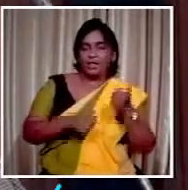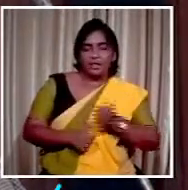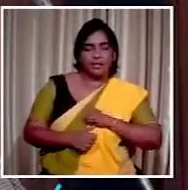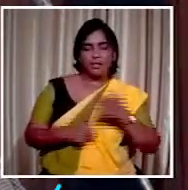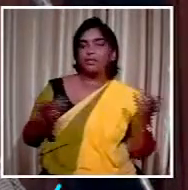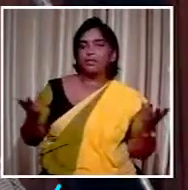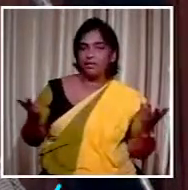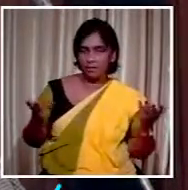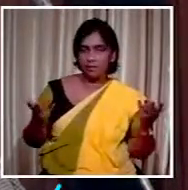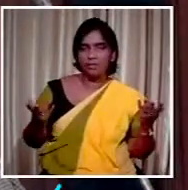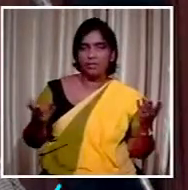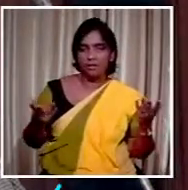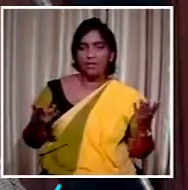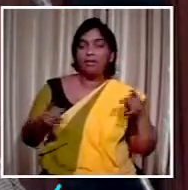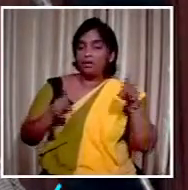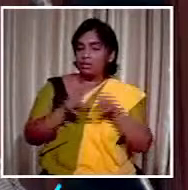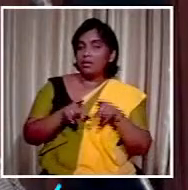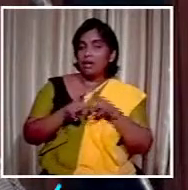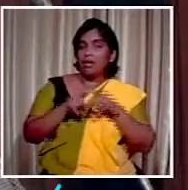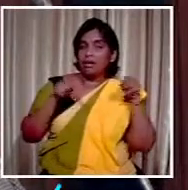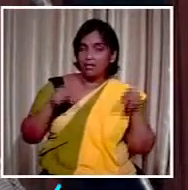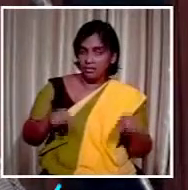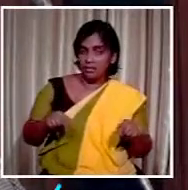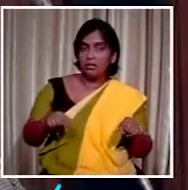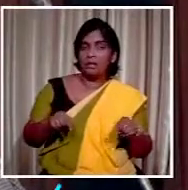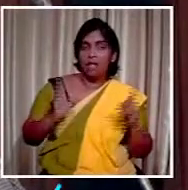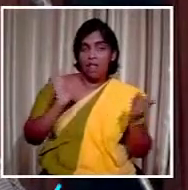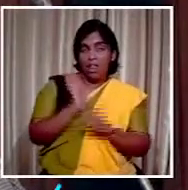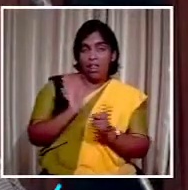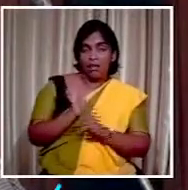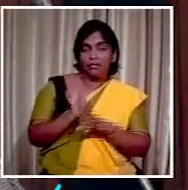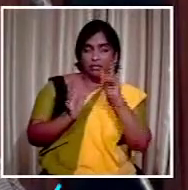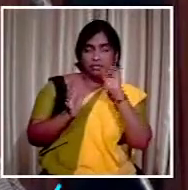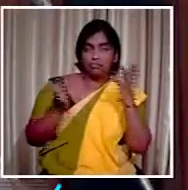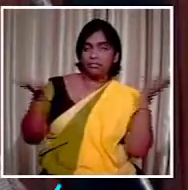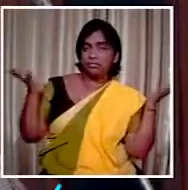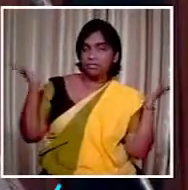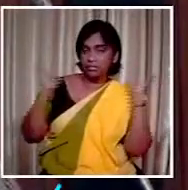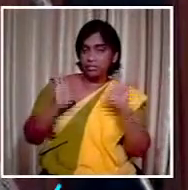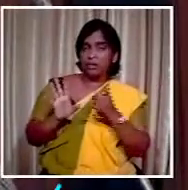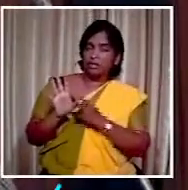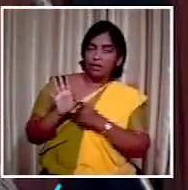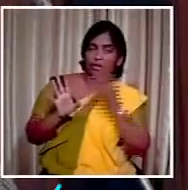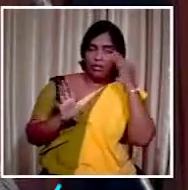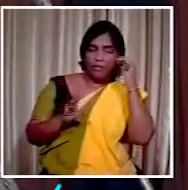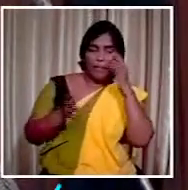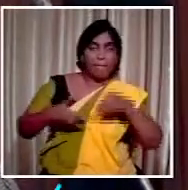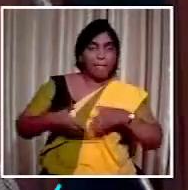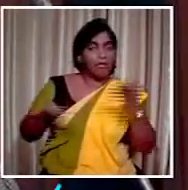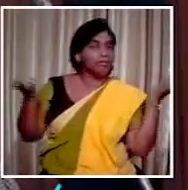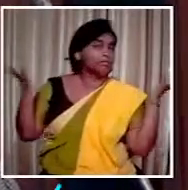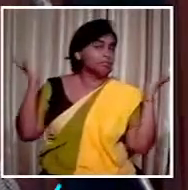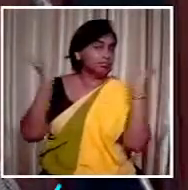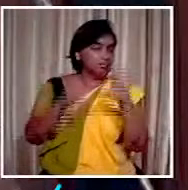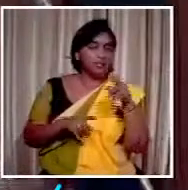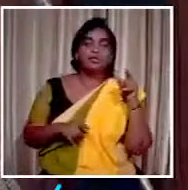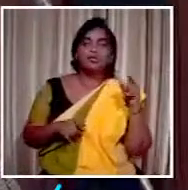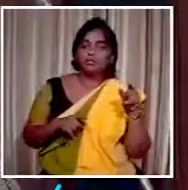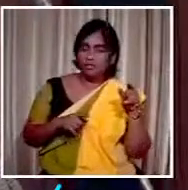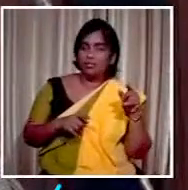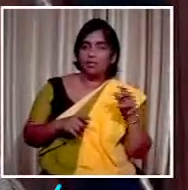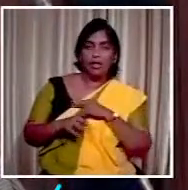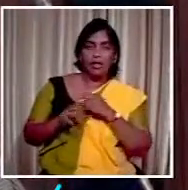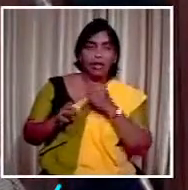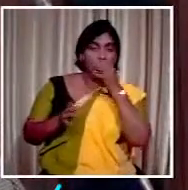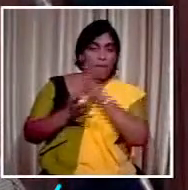නැහැ. ඒක නිසා තමයි අද ලක්ෂ ගණන් මිනිස්සු තරුණ තරුණියෝ පාරට බහලා ඉන්නේ.